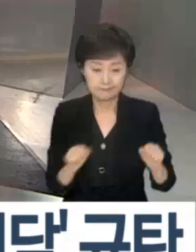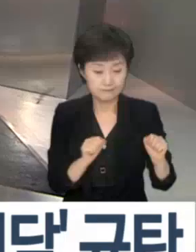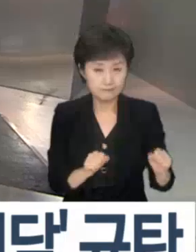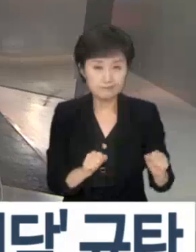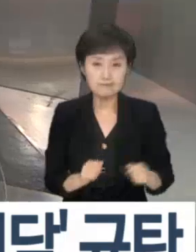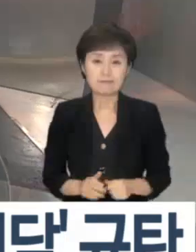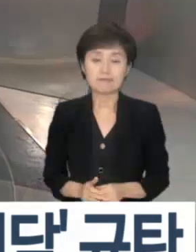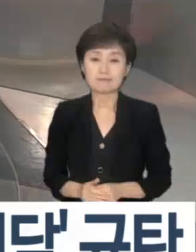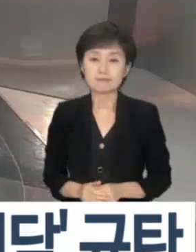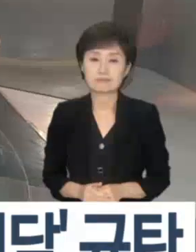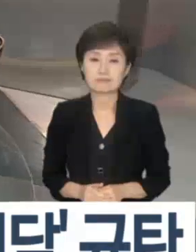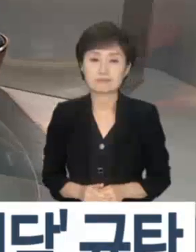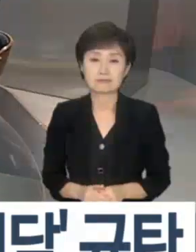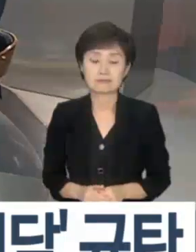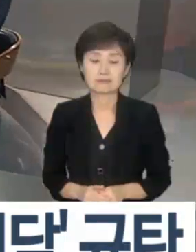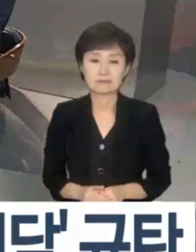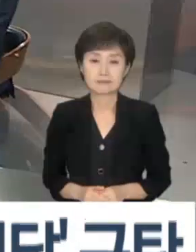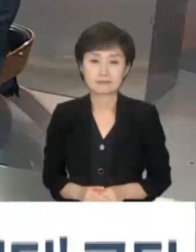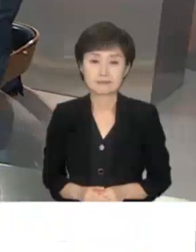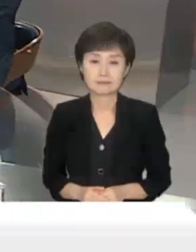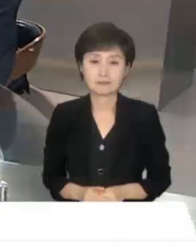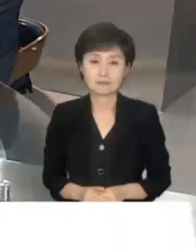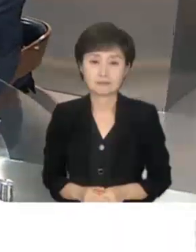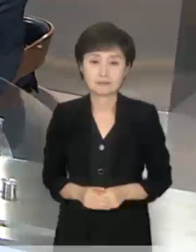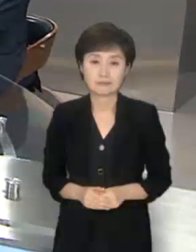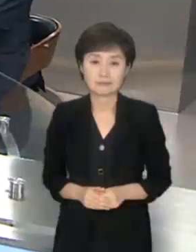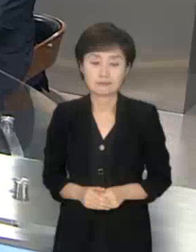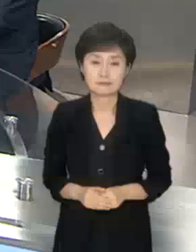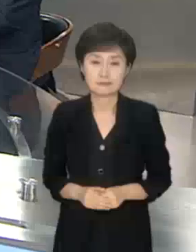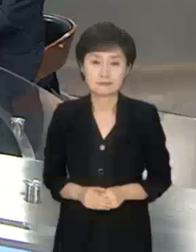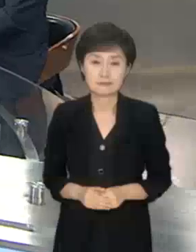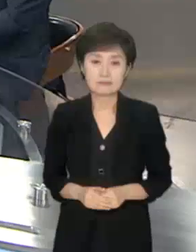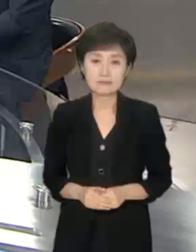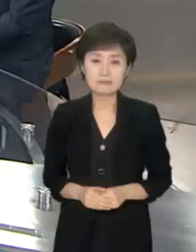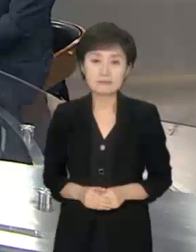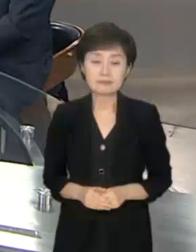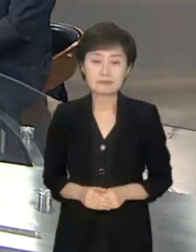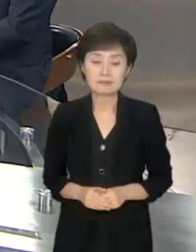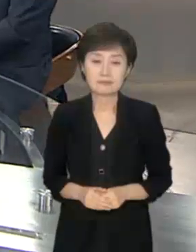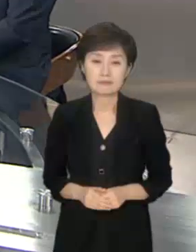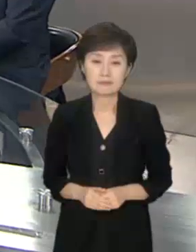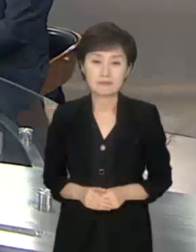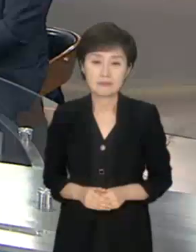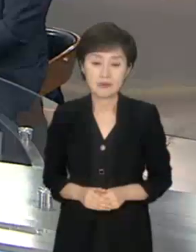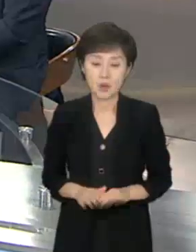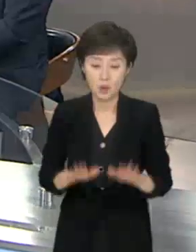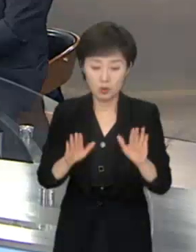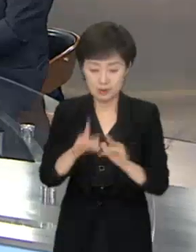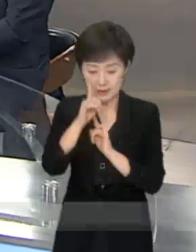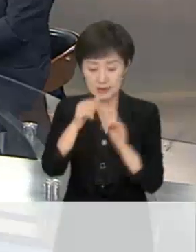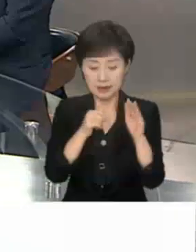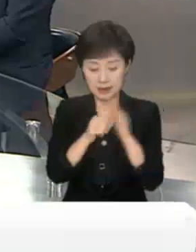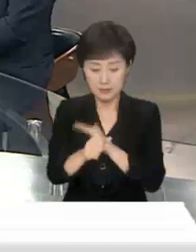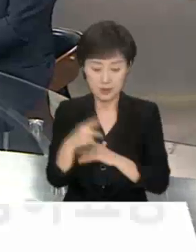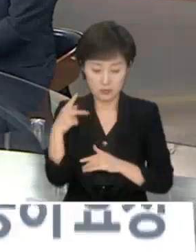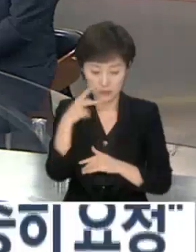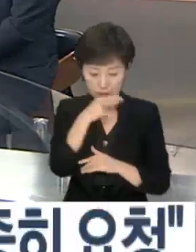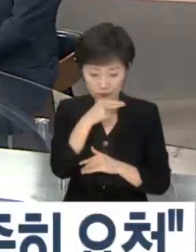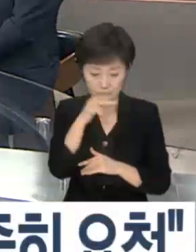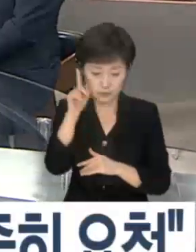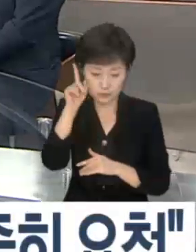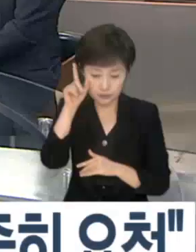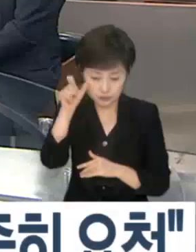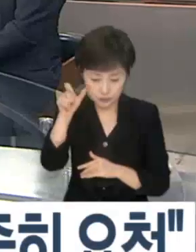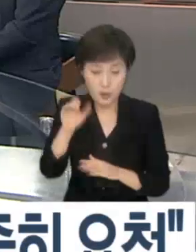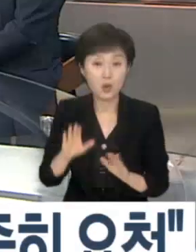오십시오 안녕하십니까네 아 이제 앞서 이야기를 잠시 했듯이 이재명 대표단식 15일이 된